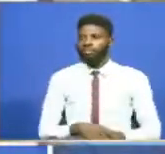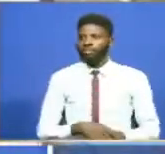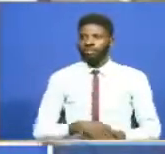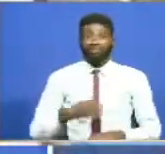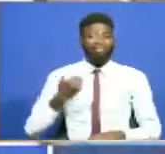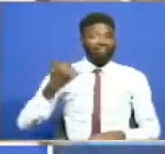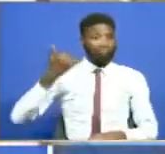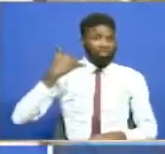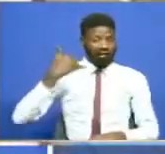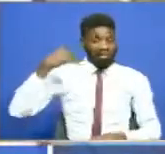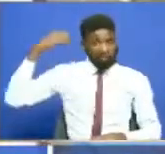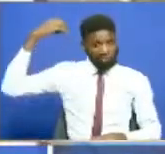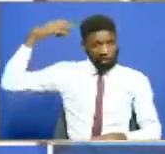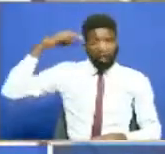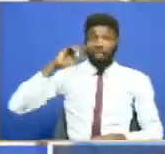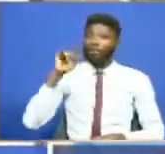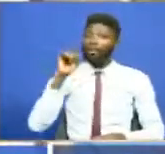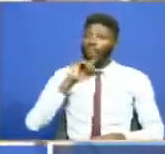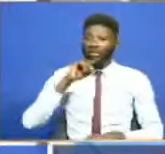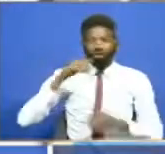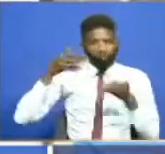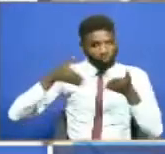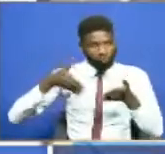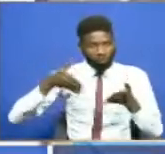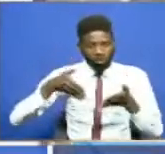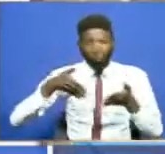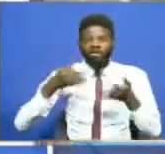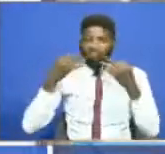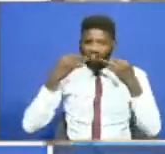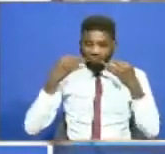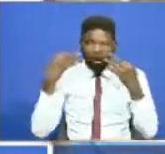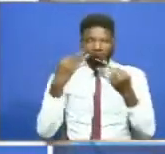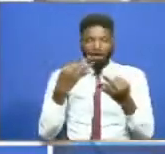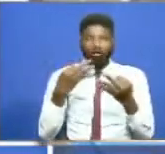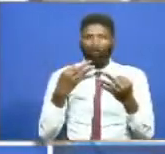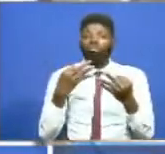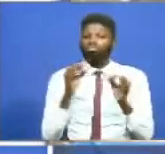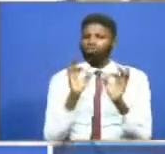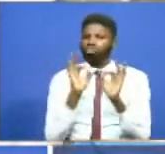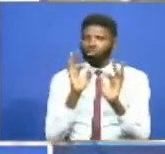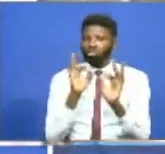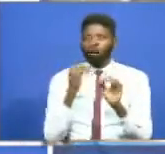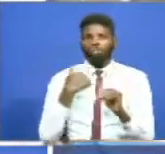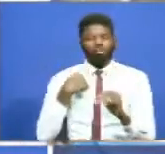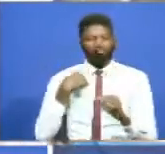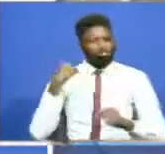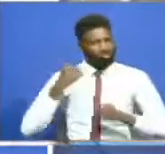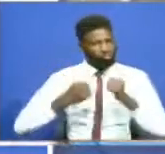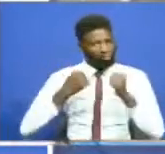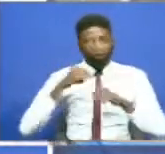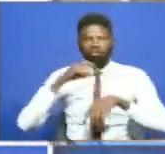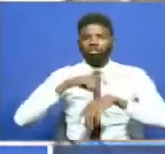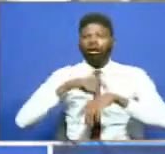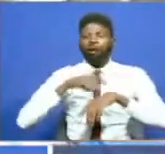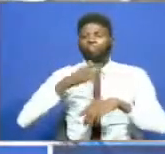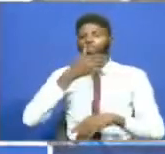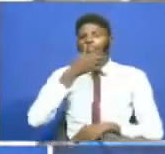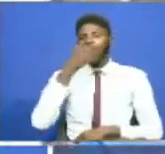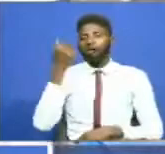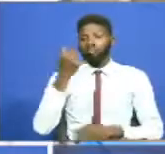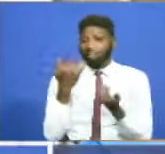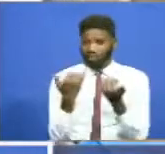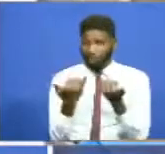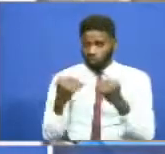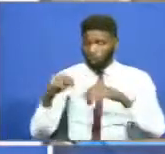semi finali jana. Solo nilikuwa na finali. Nimekuwa vizuri, nimekimbia best time. So far national